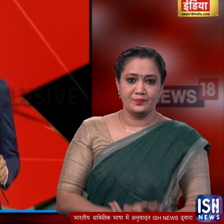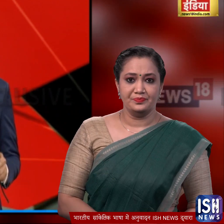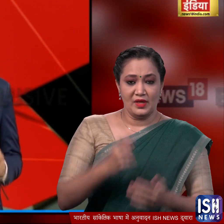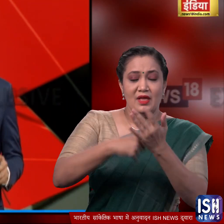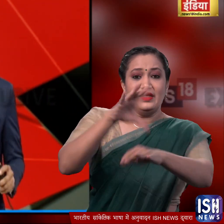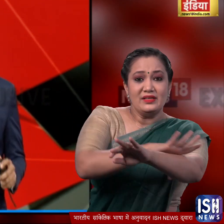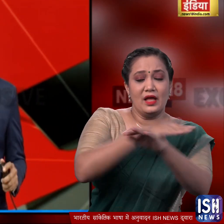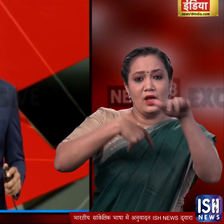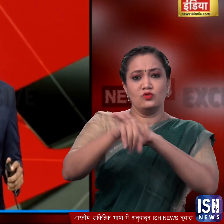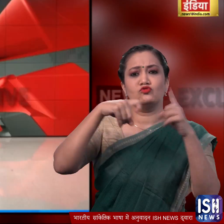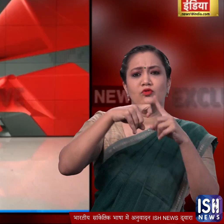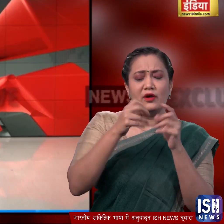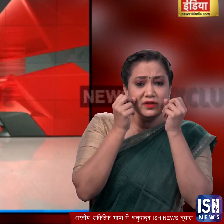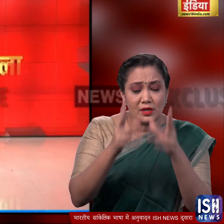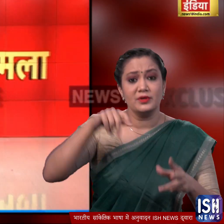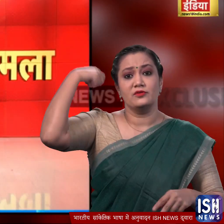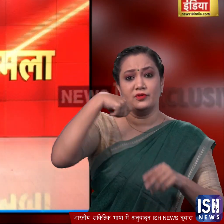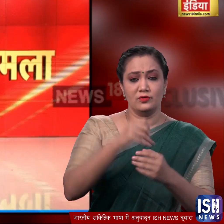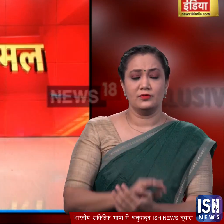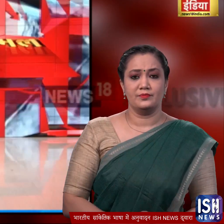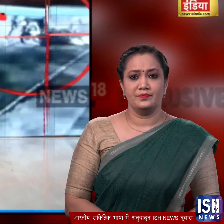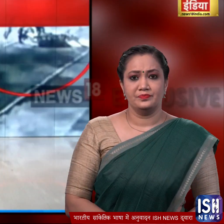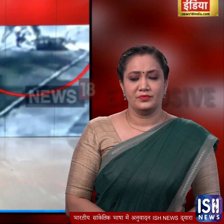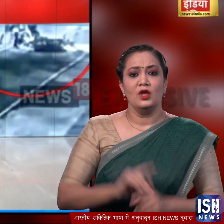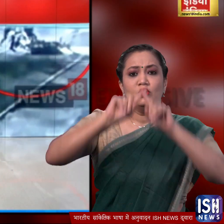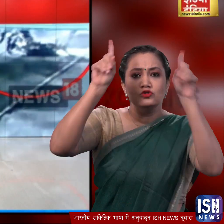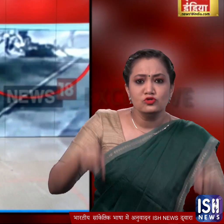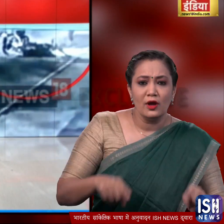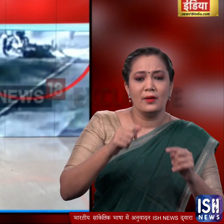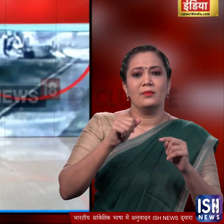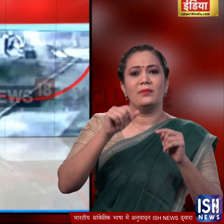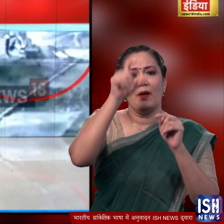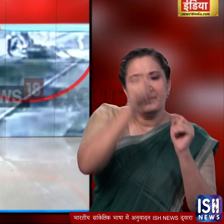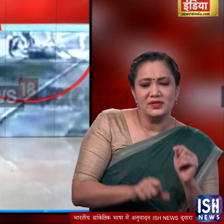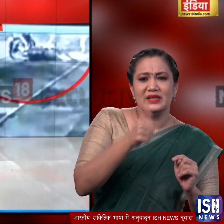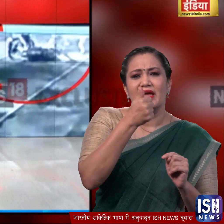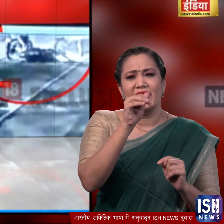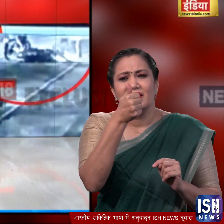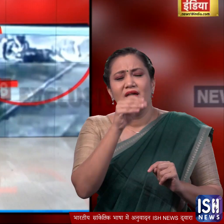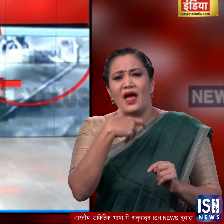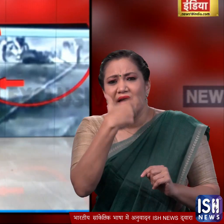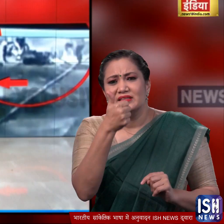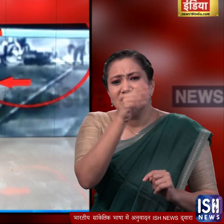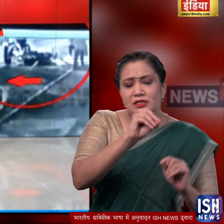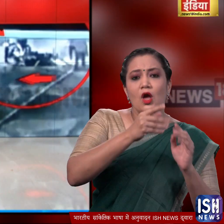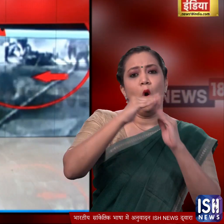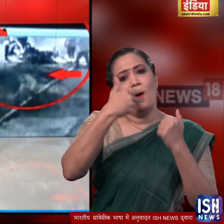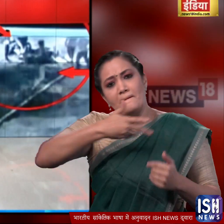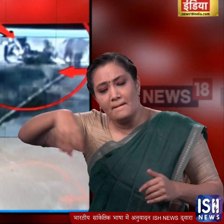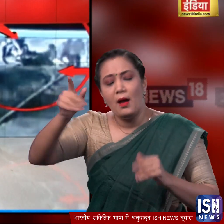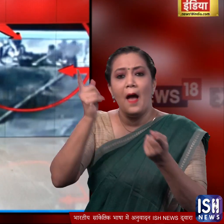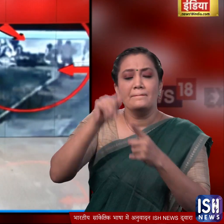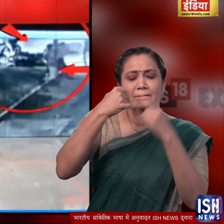से दिल दहला देने वाला एक वीडियो सामने आया। वहां दुकान से अपने घर लौट रहे 60 साल के एक कारोबारी पर कुछ बदमाशों ने हमला